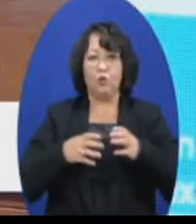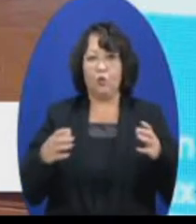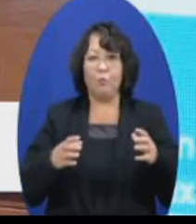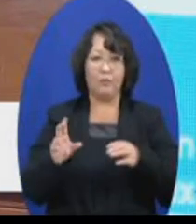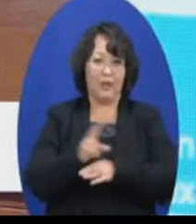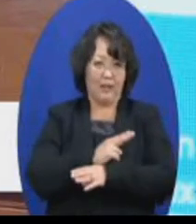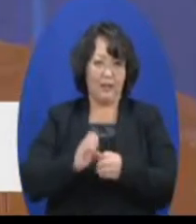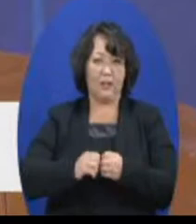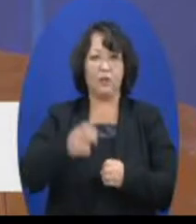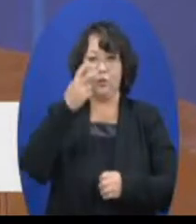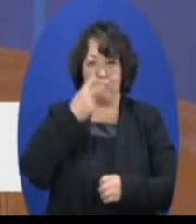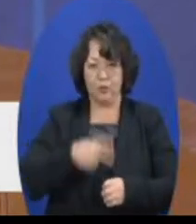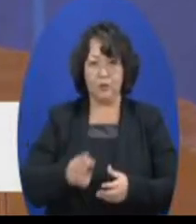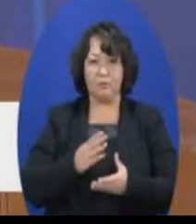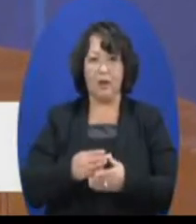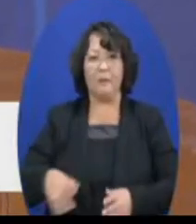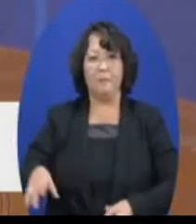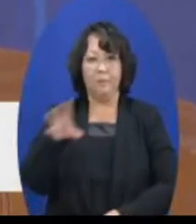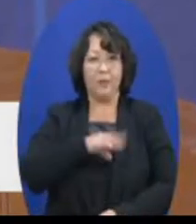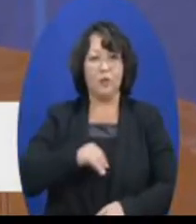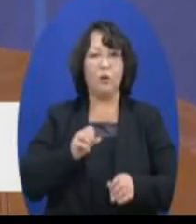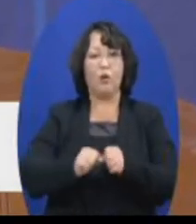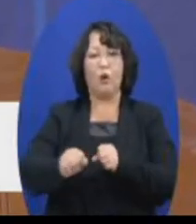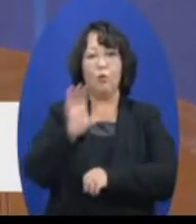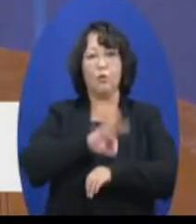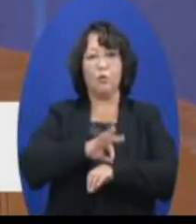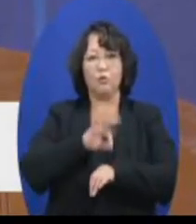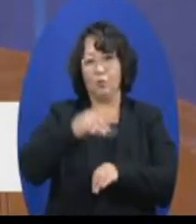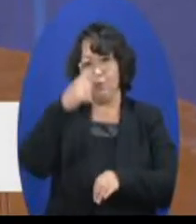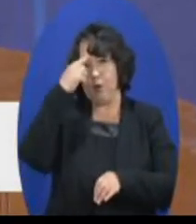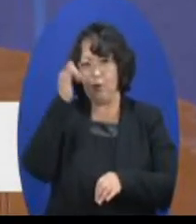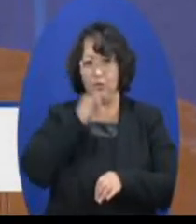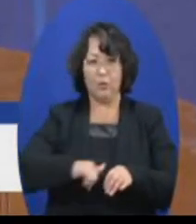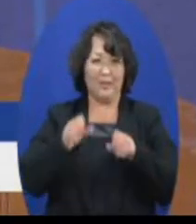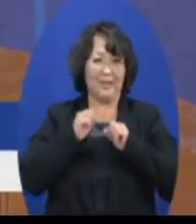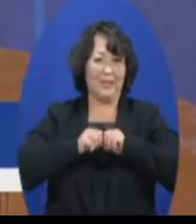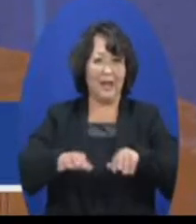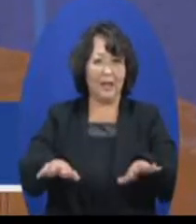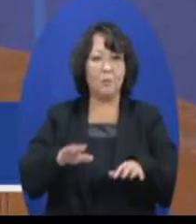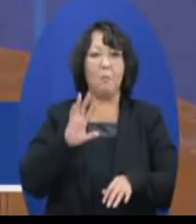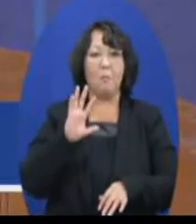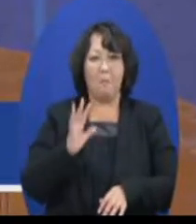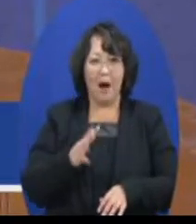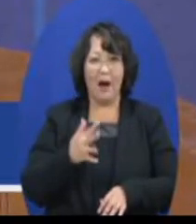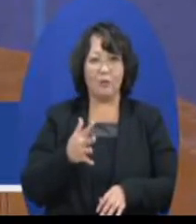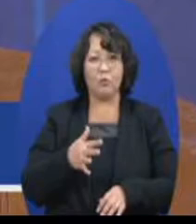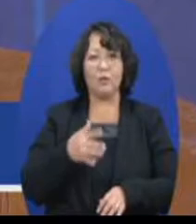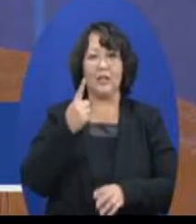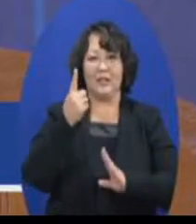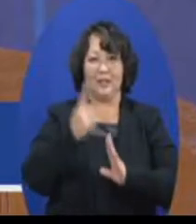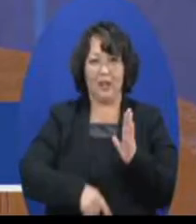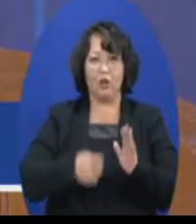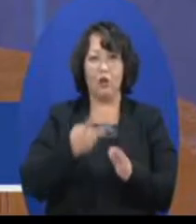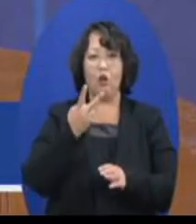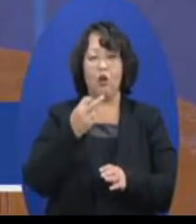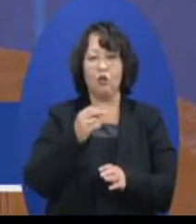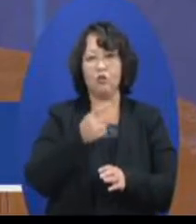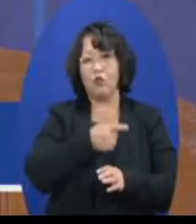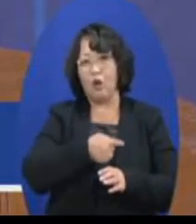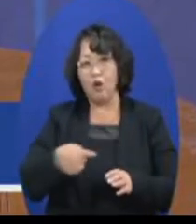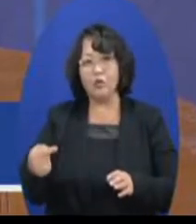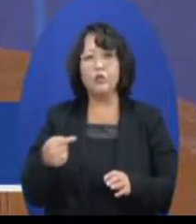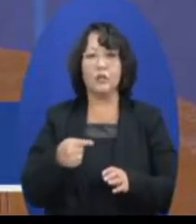дадлаг сургууль болсон. Бид ковидын халдвар Монгол улсад одоо тархаж магтгүй гэсэн 1-р сарын одоо 20-ноос